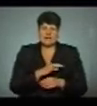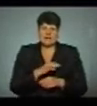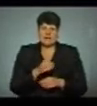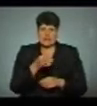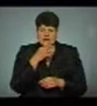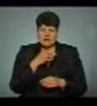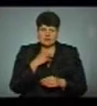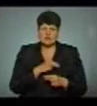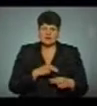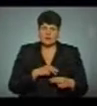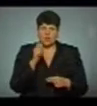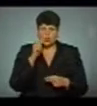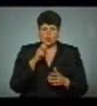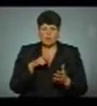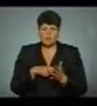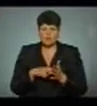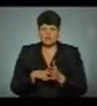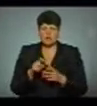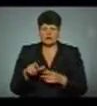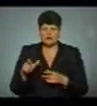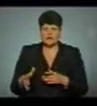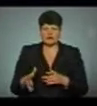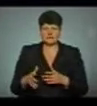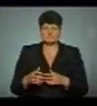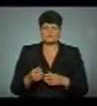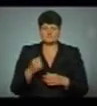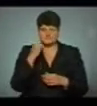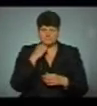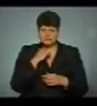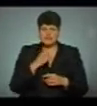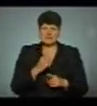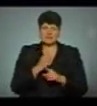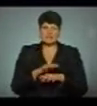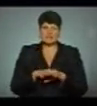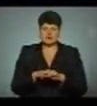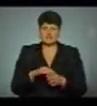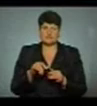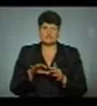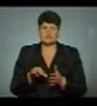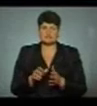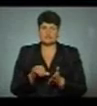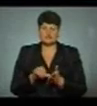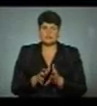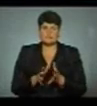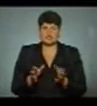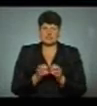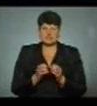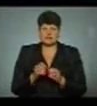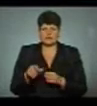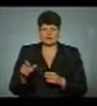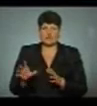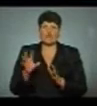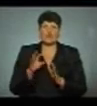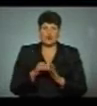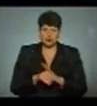Укрпошти для людей похилого віку. Сьоме. Заборонити масові заходи за участю більше 10 осіб,